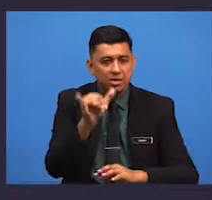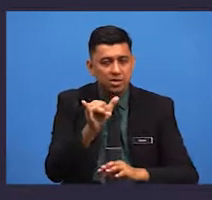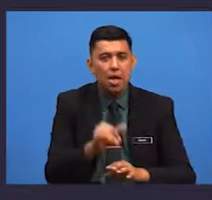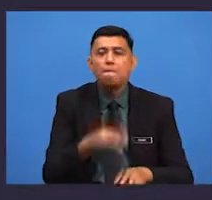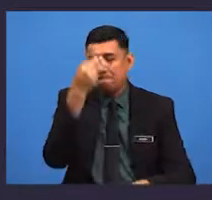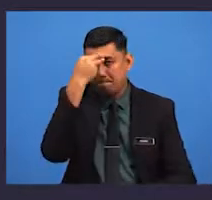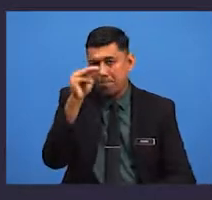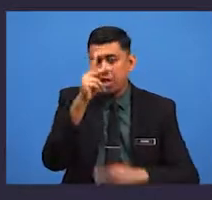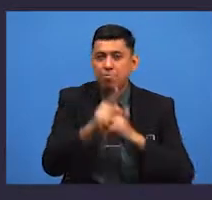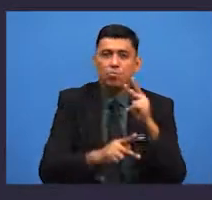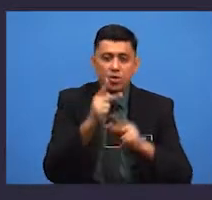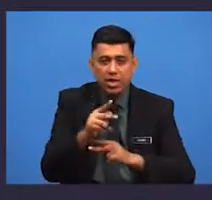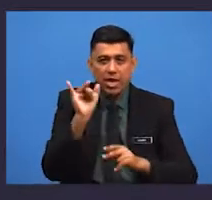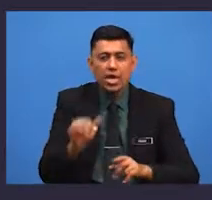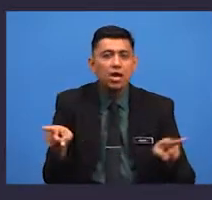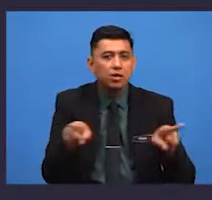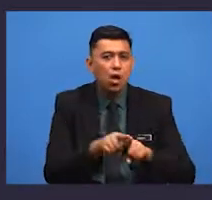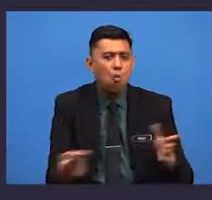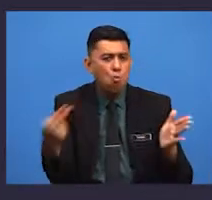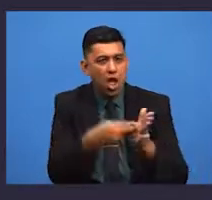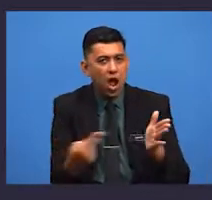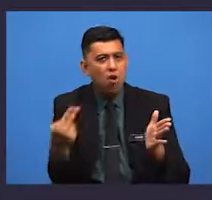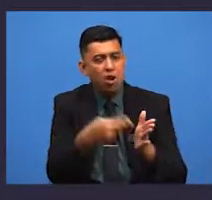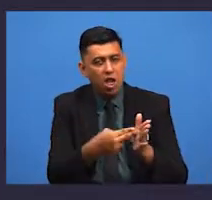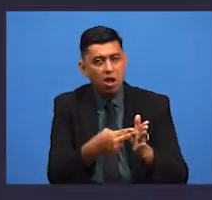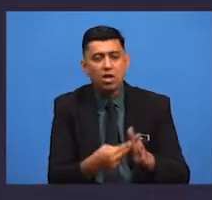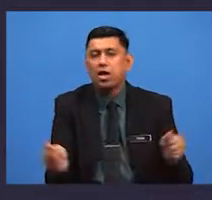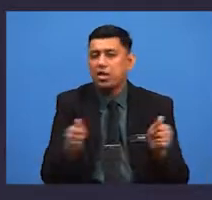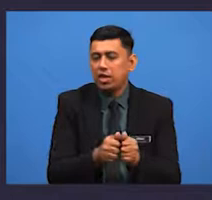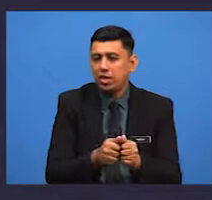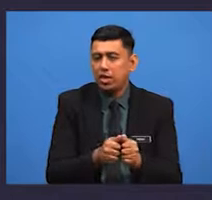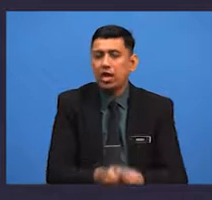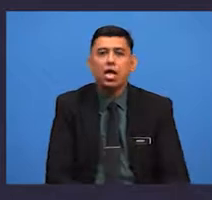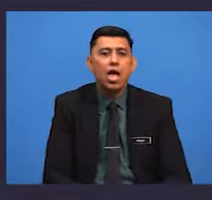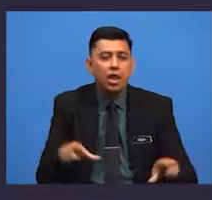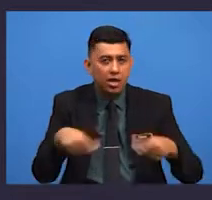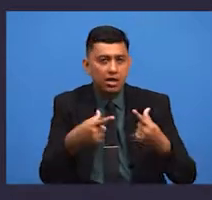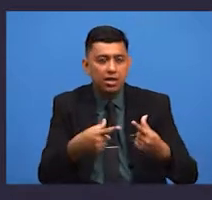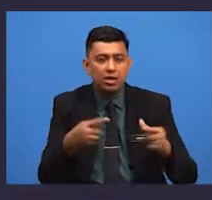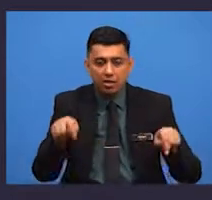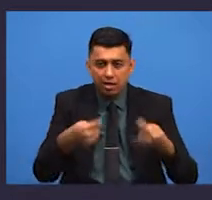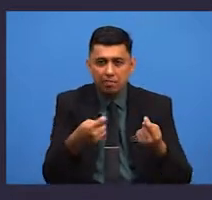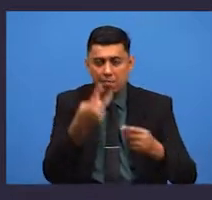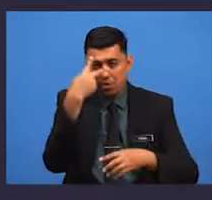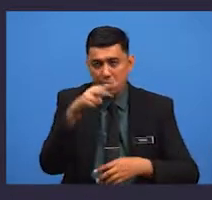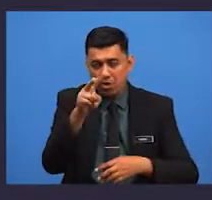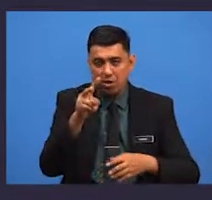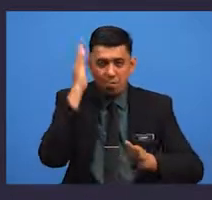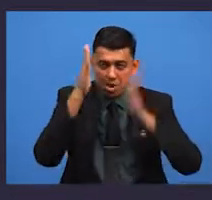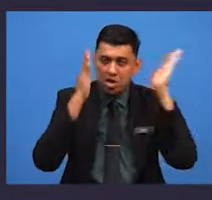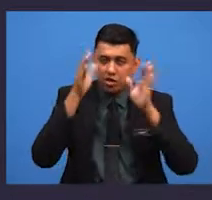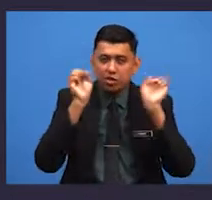Maka, proses yang sama akan berulang dengan melaksanakan tindakan paparkan Malaysia